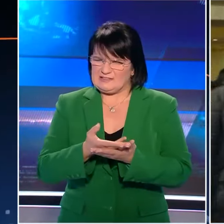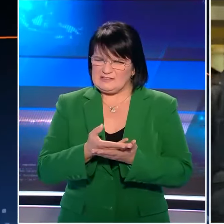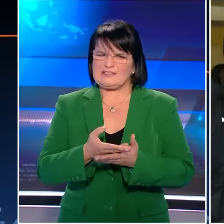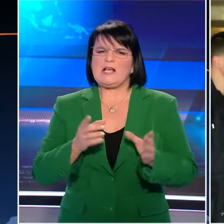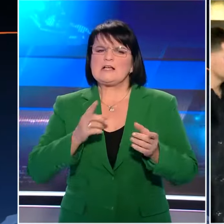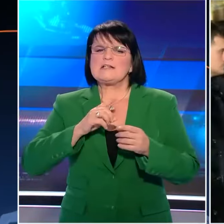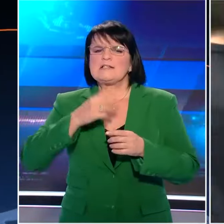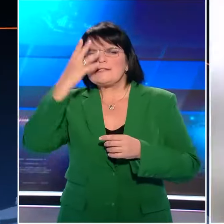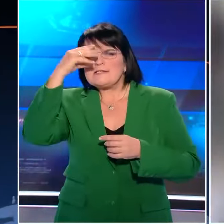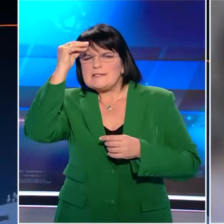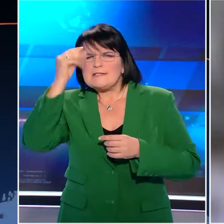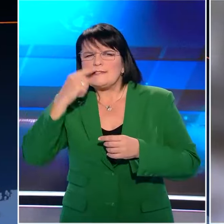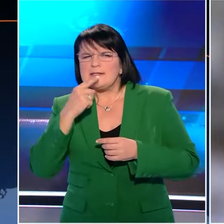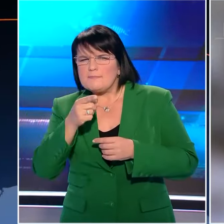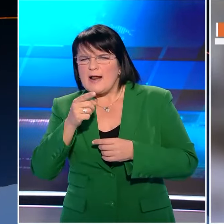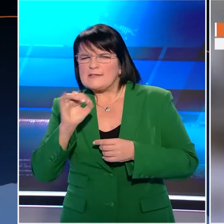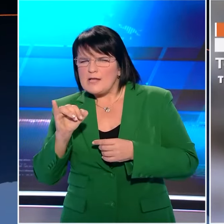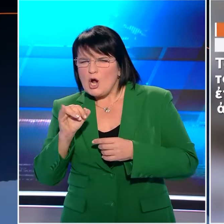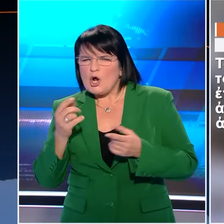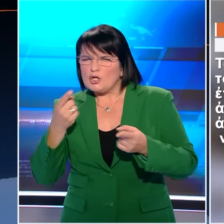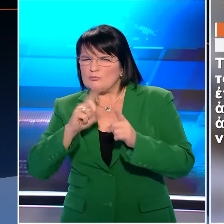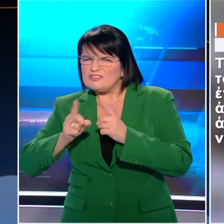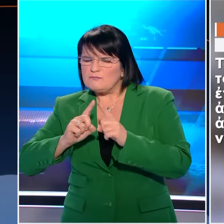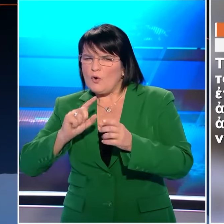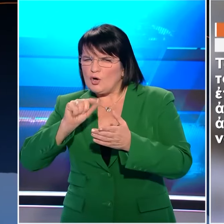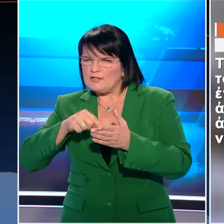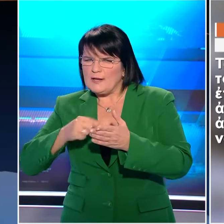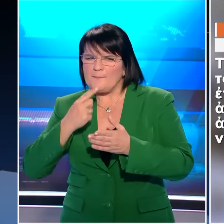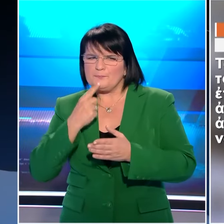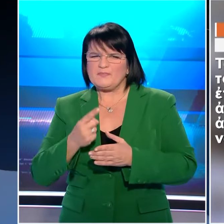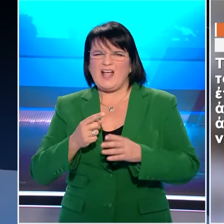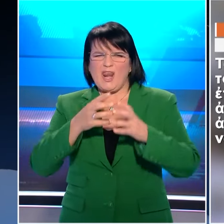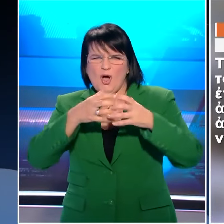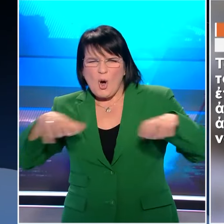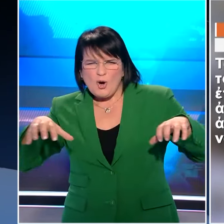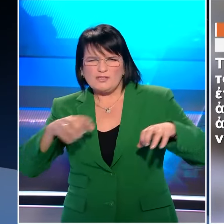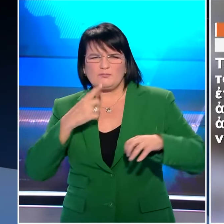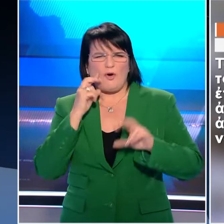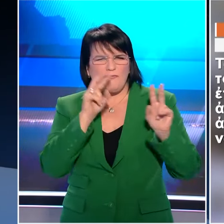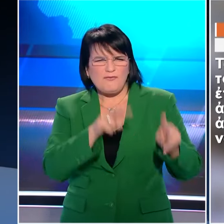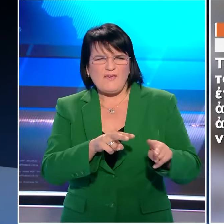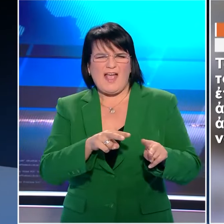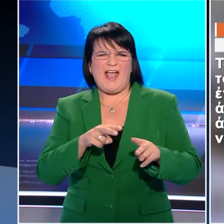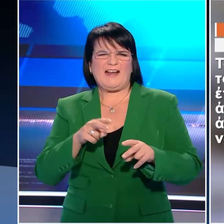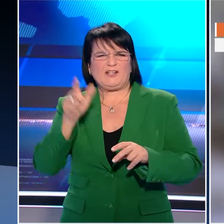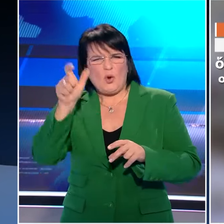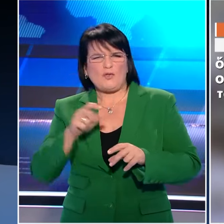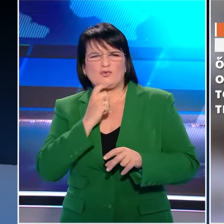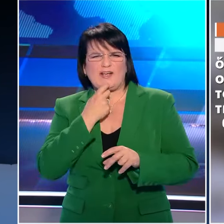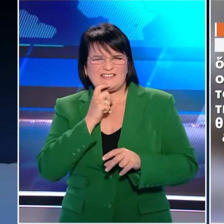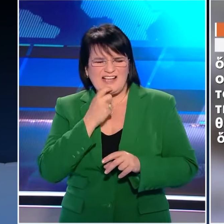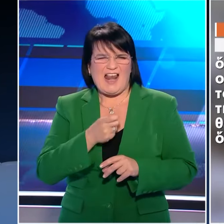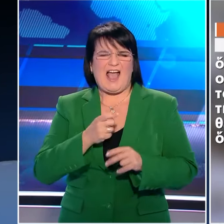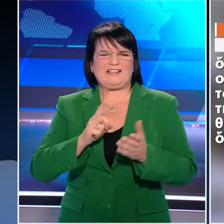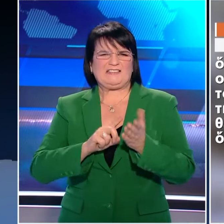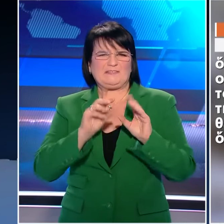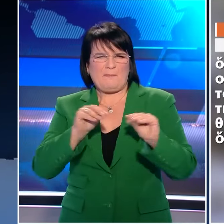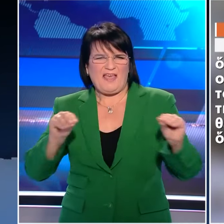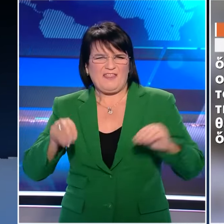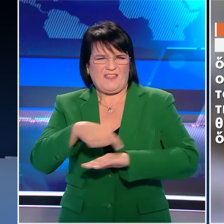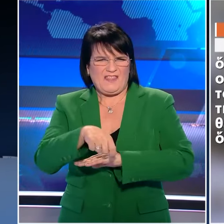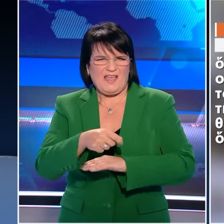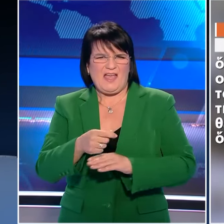τη συμφωνία Τσίπρα-Ιερώνυμου. Το πρόταγμα του λεγόμενου χωρισμού επαναλαμβάνεται από προφανώς άμυρους νομικής παιδείας όπως ο κύριος Κασελάκης,